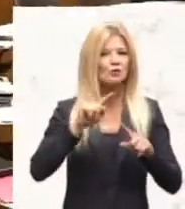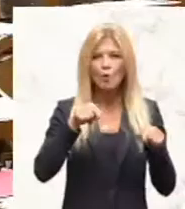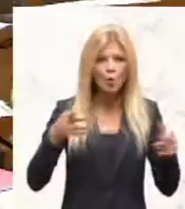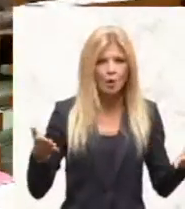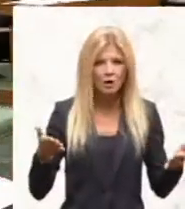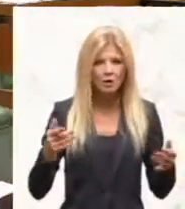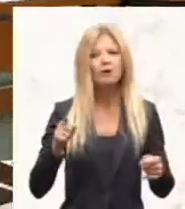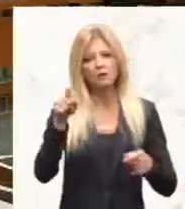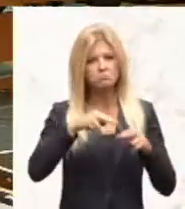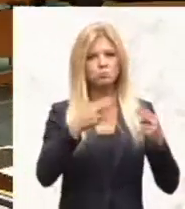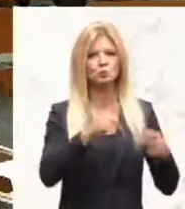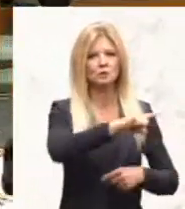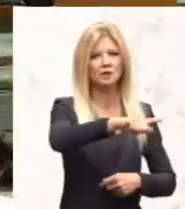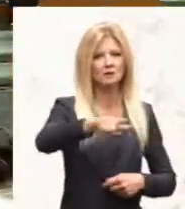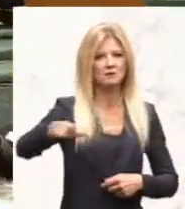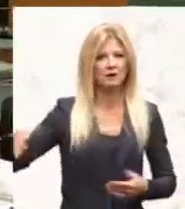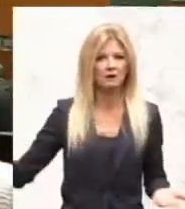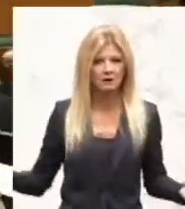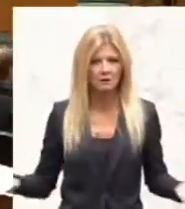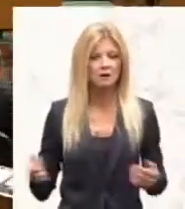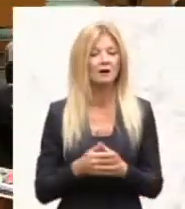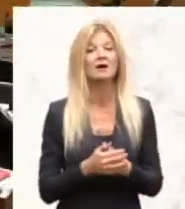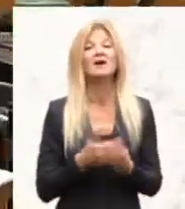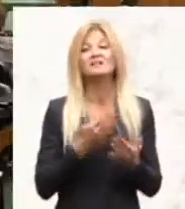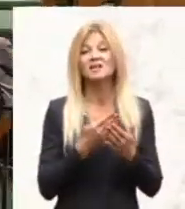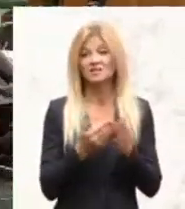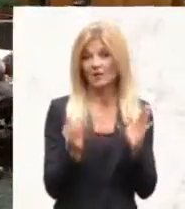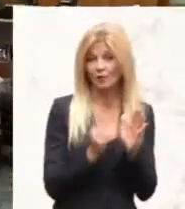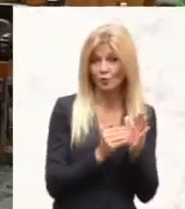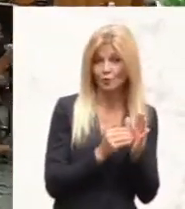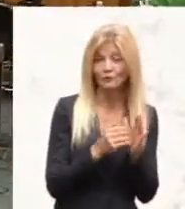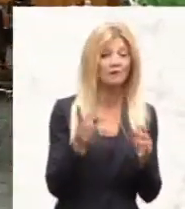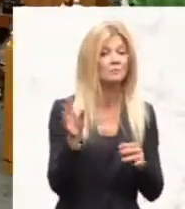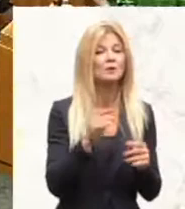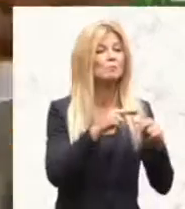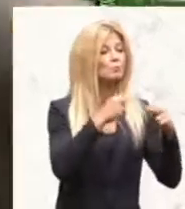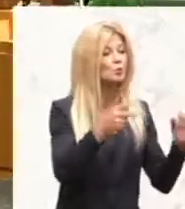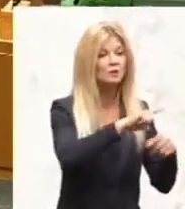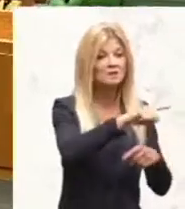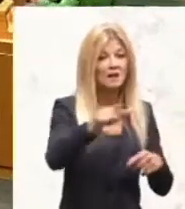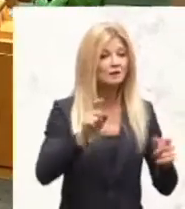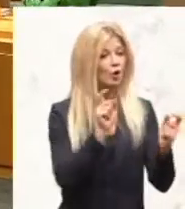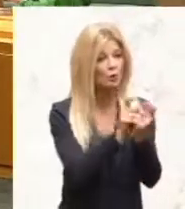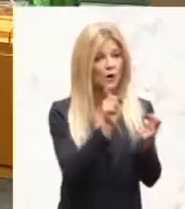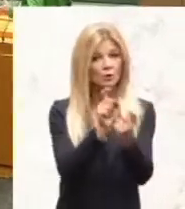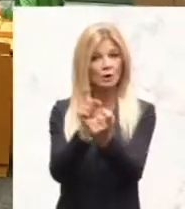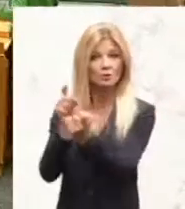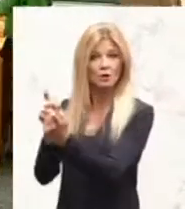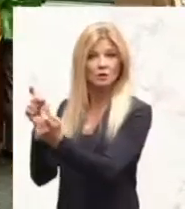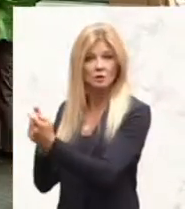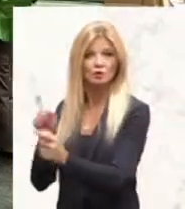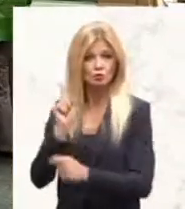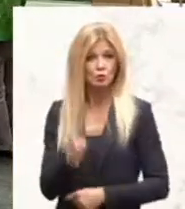an sich wäre es notwendig, gleich mit den Bundesländern Kontakt aufzunehmen und einmal zu fragen, ja, wie stellt ihr euch das